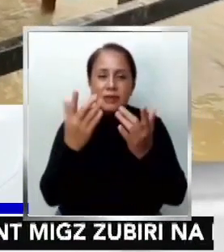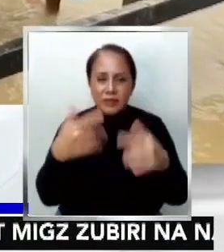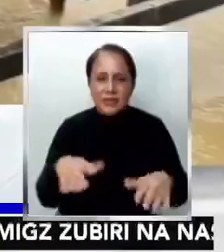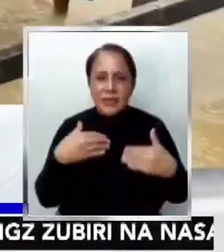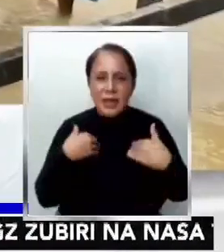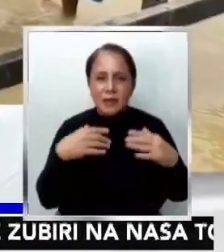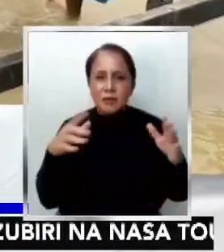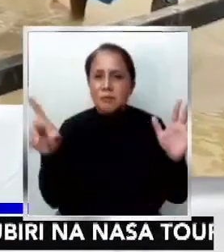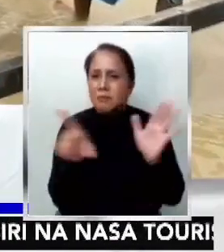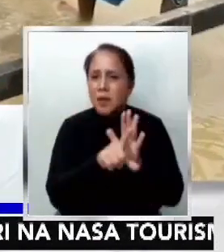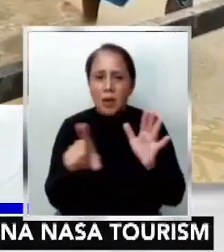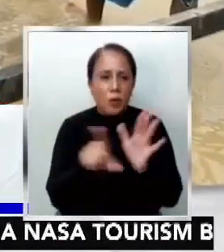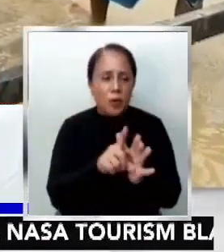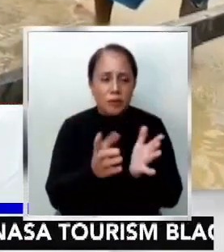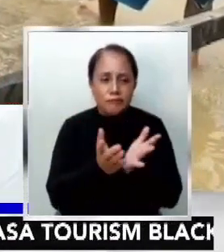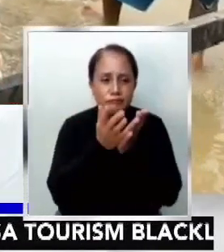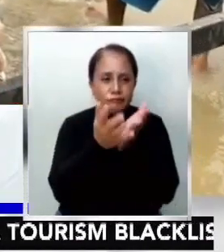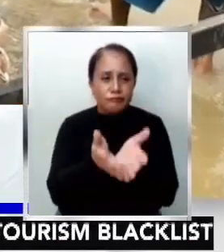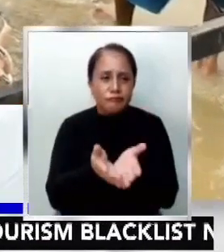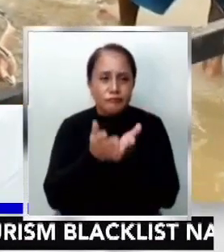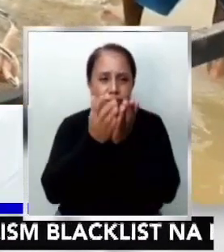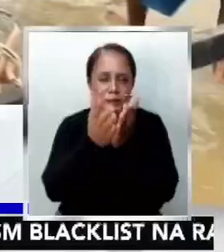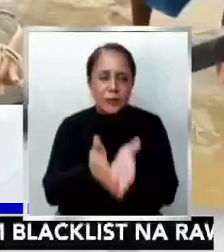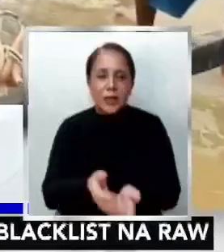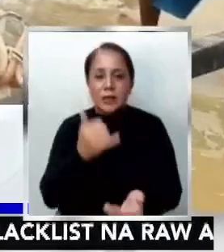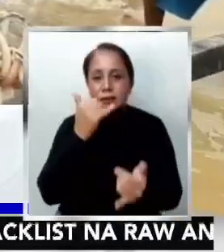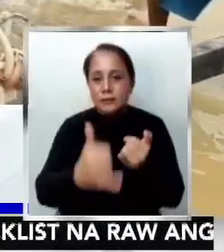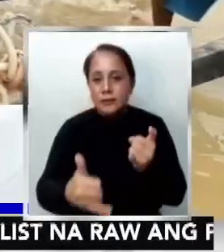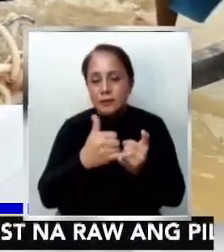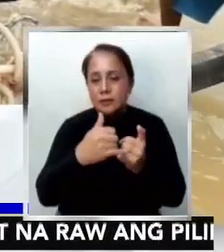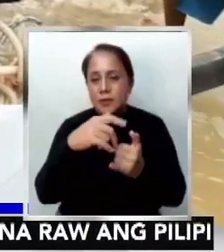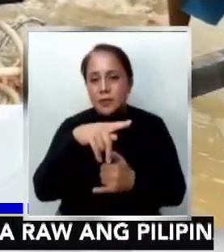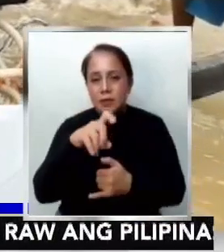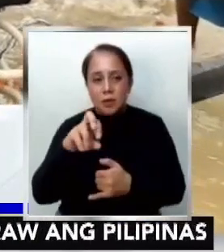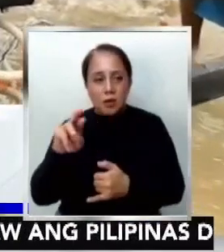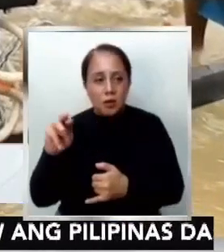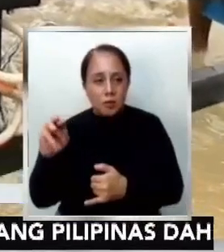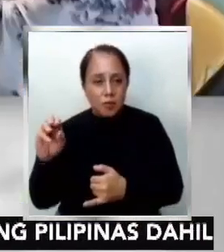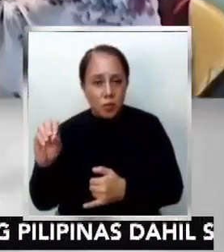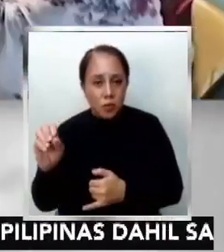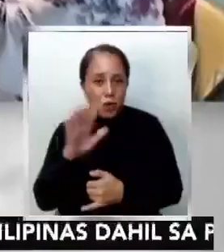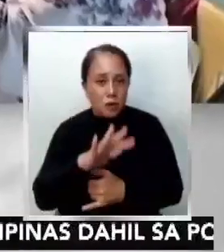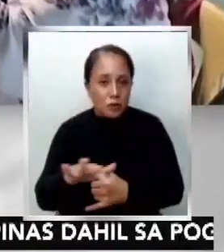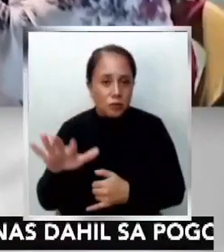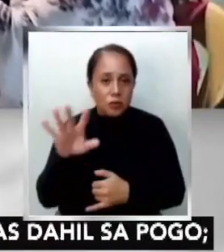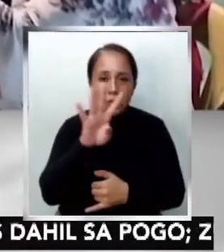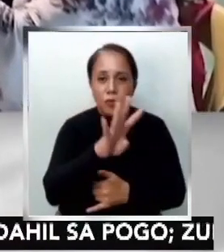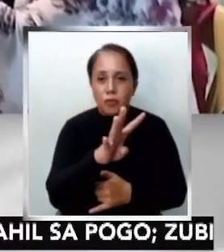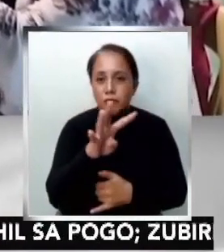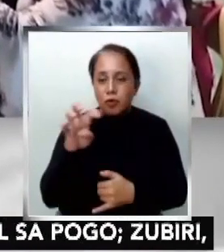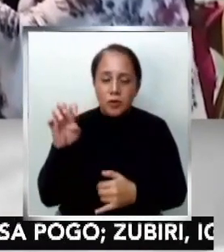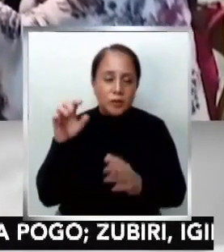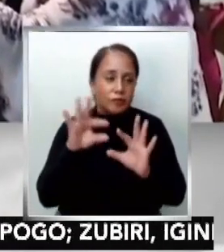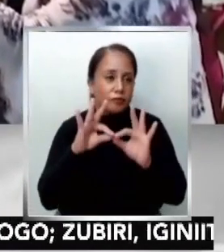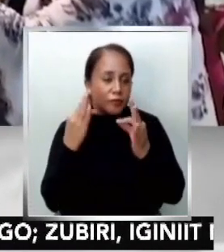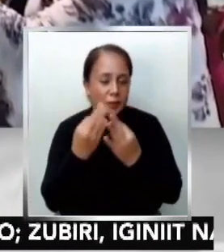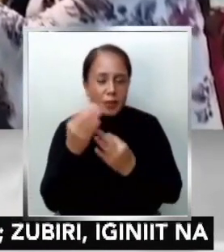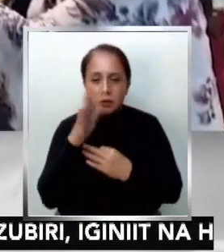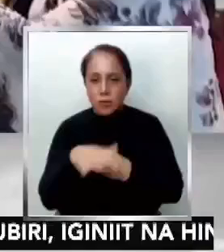sale policy. Sa huling tala ng PDRRMO, mahigit 400 pamilya o aabot